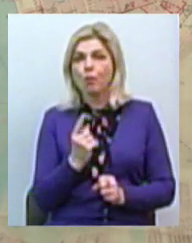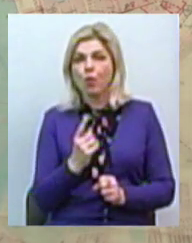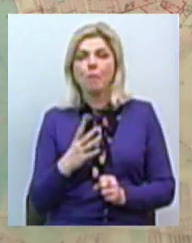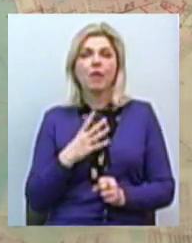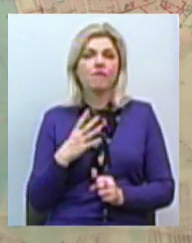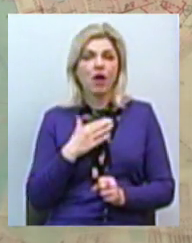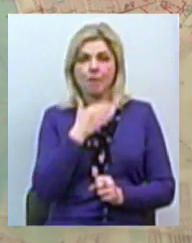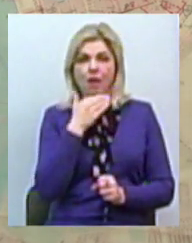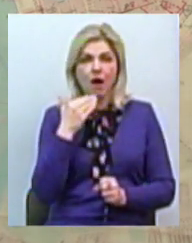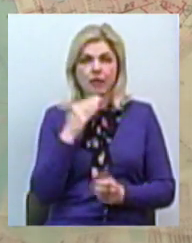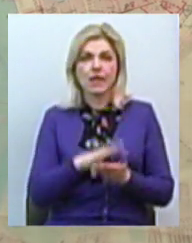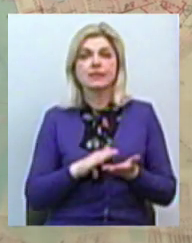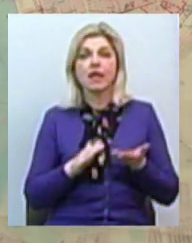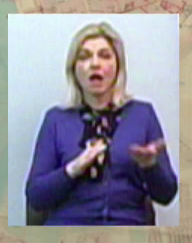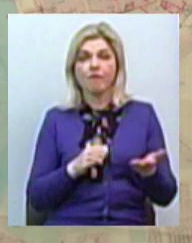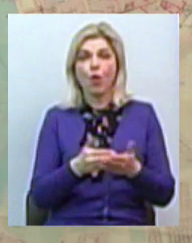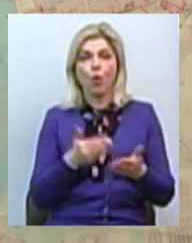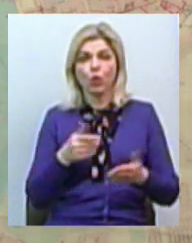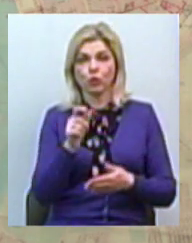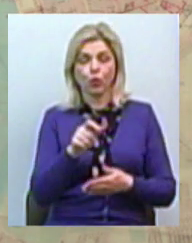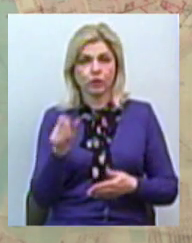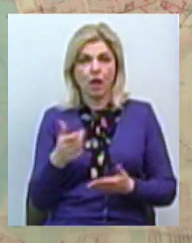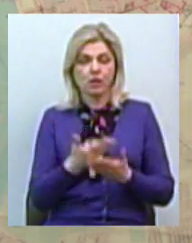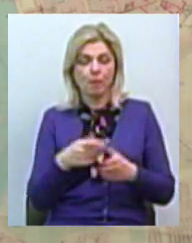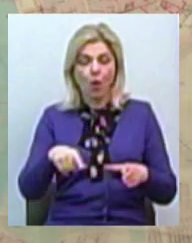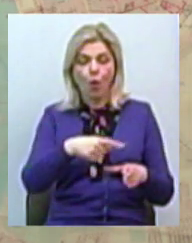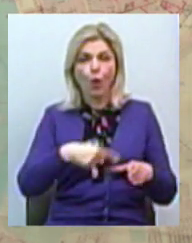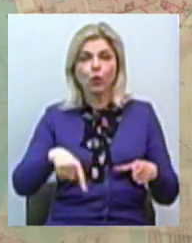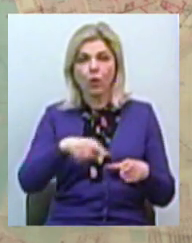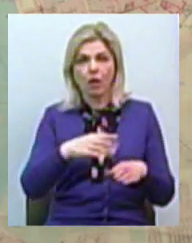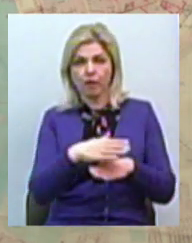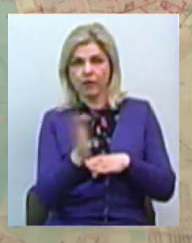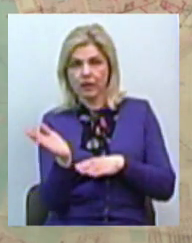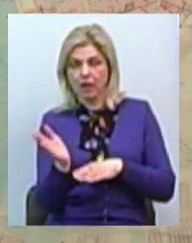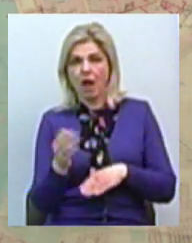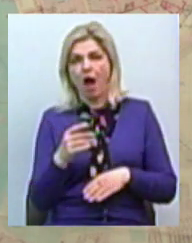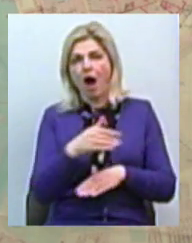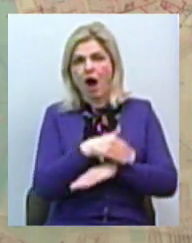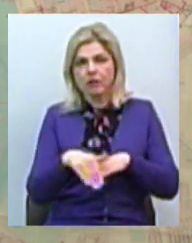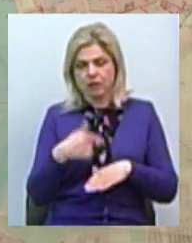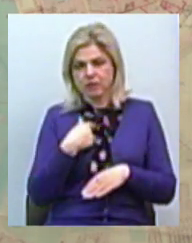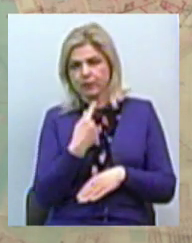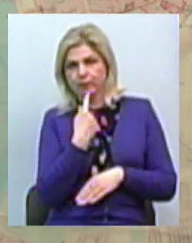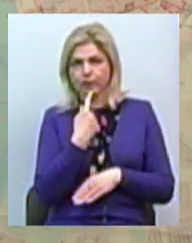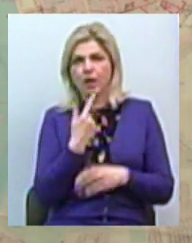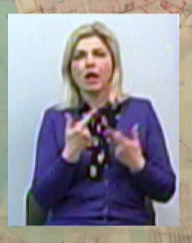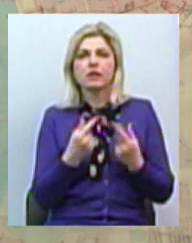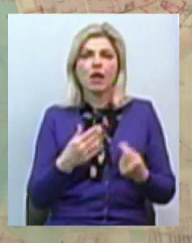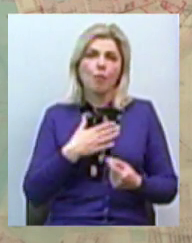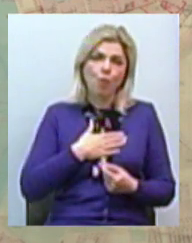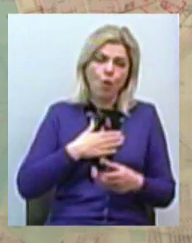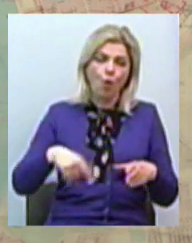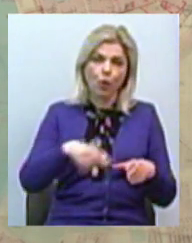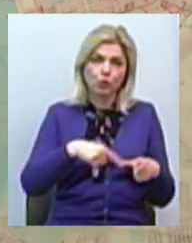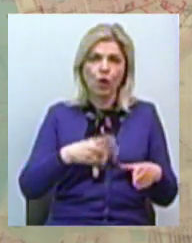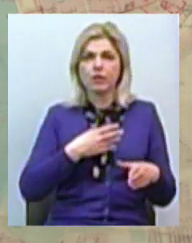буває багато заявок від громадян. Наприклад, колодязь відкритий, адреса така. Я не можу одразу зорієнтуватись, колодязь мій, не мій.